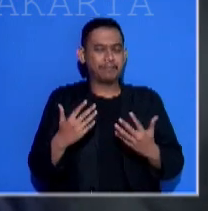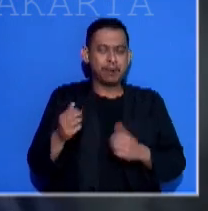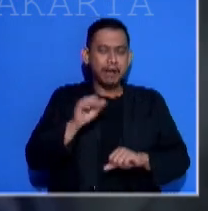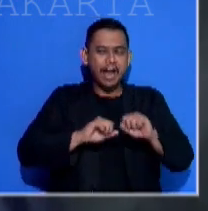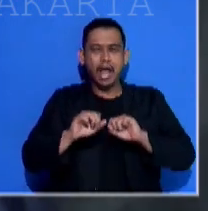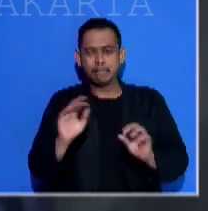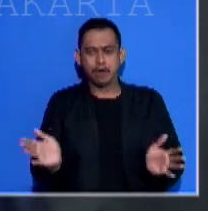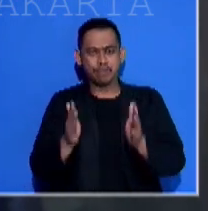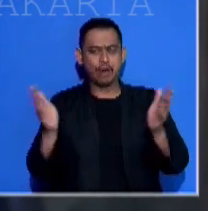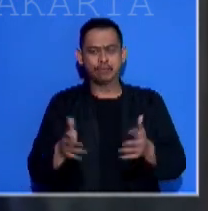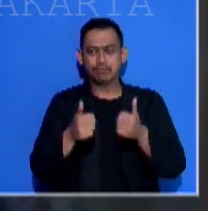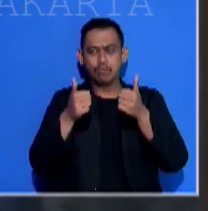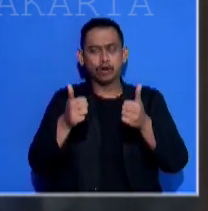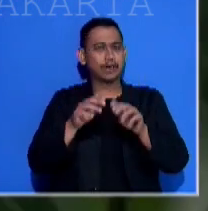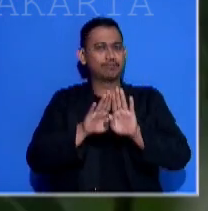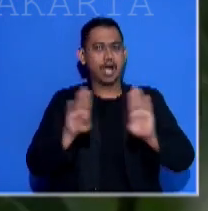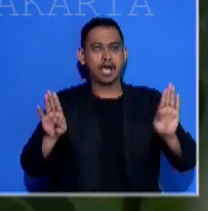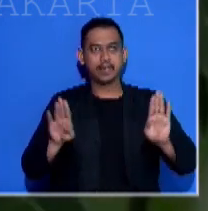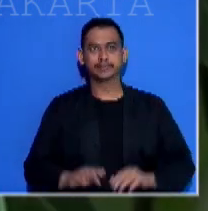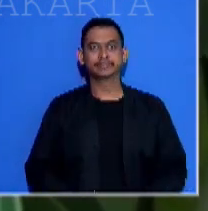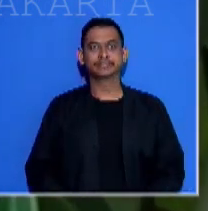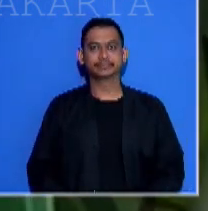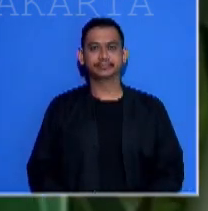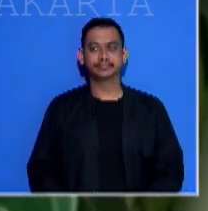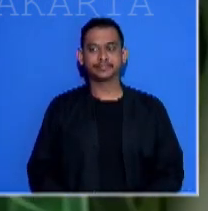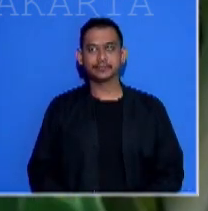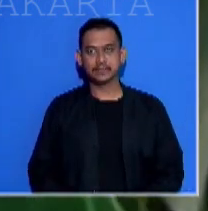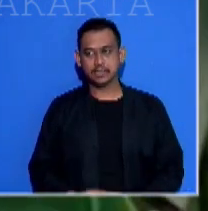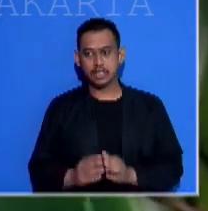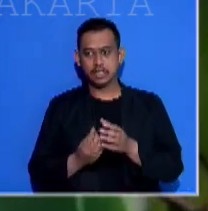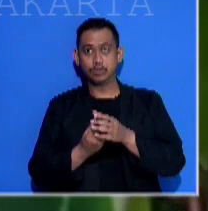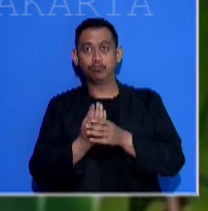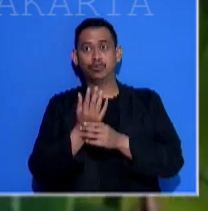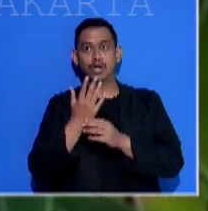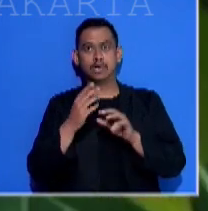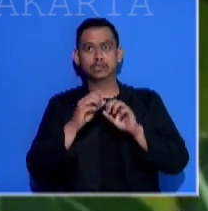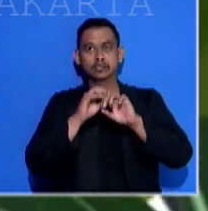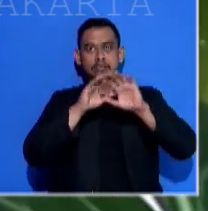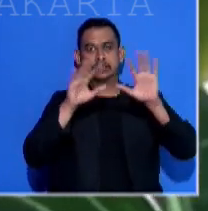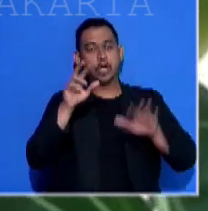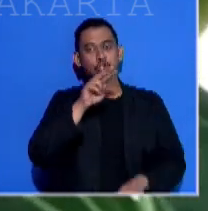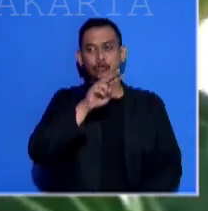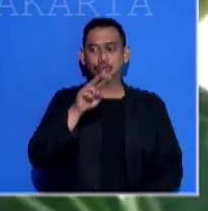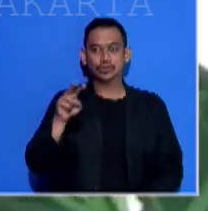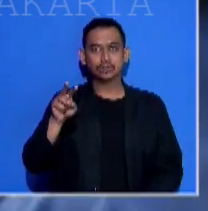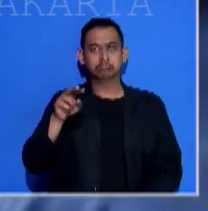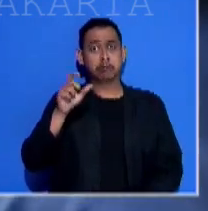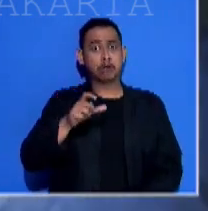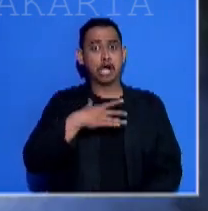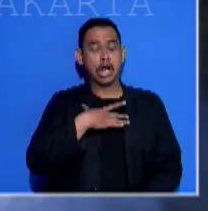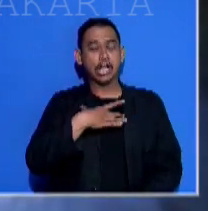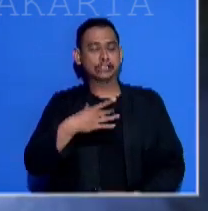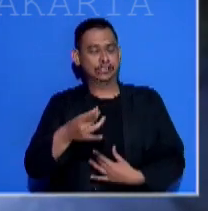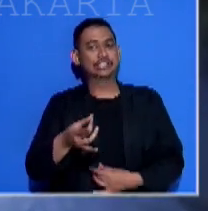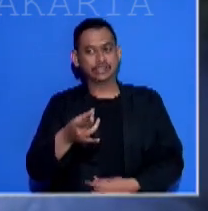tasih tinarbuka lan mikolai. Cakrik sarta kaendahaning ron antorium tasih narik kawigatosaning kathah. Gus Anto